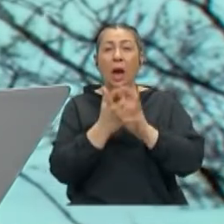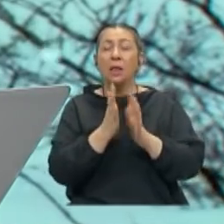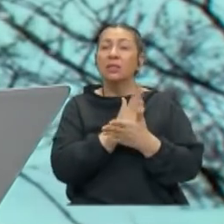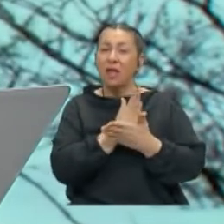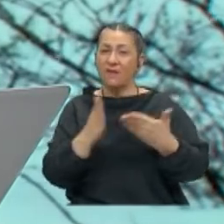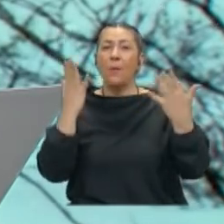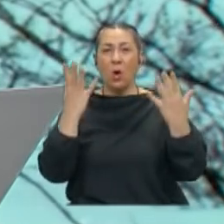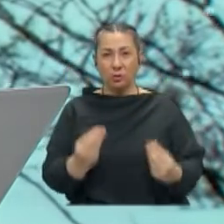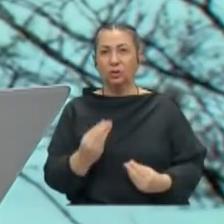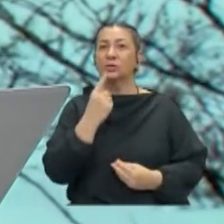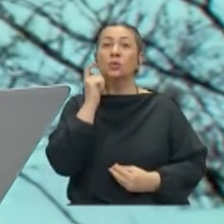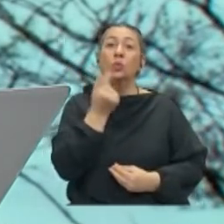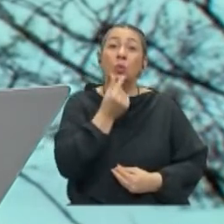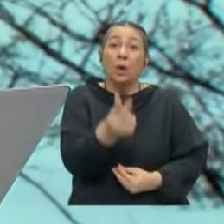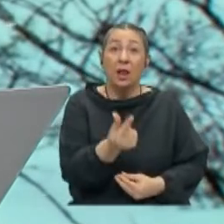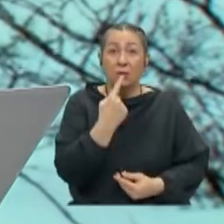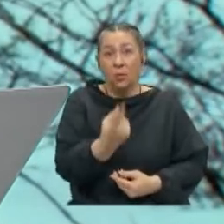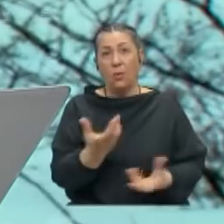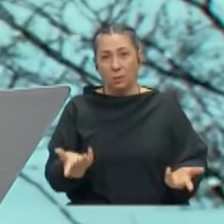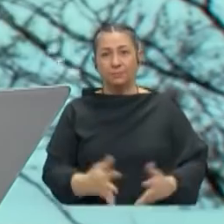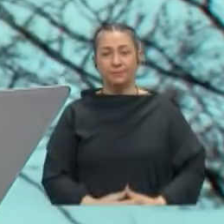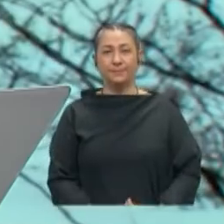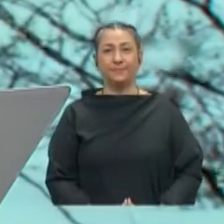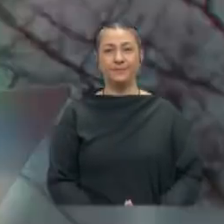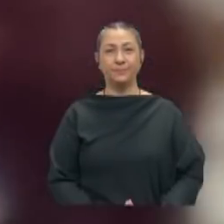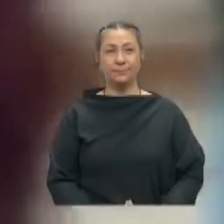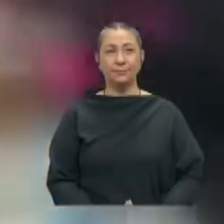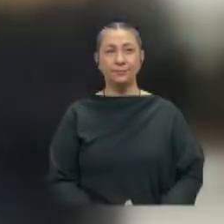yağışının devam edeceği uyarısında bulundu.